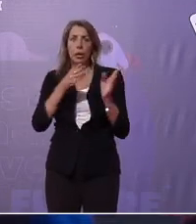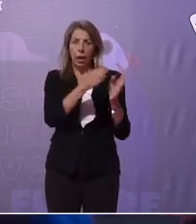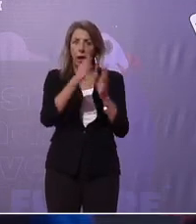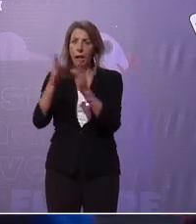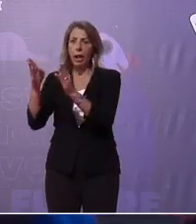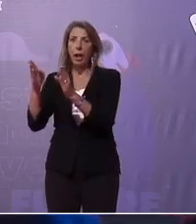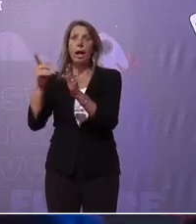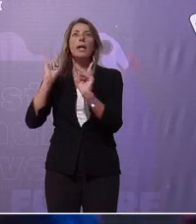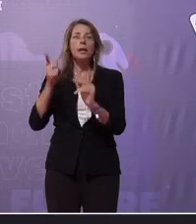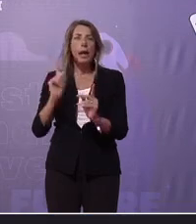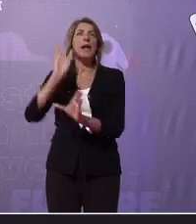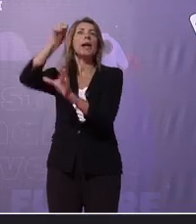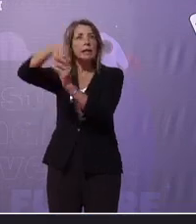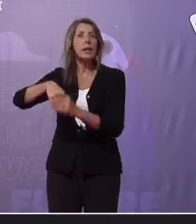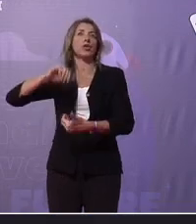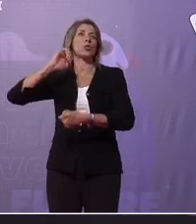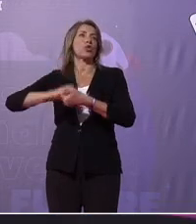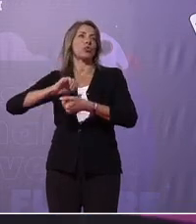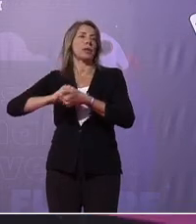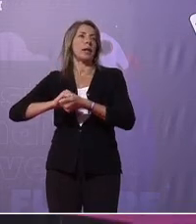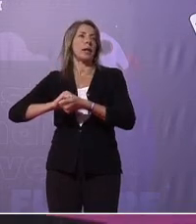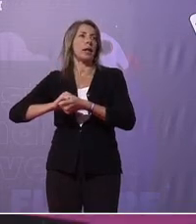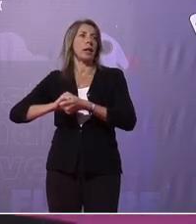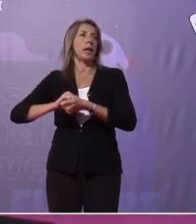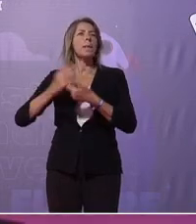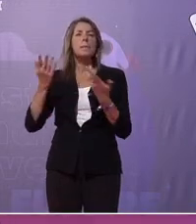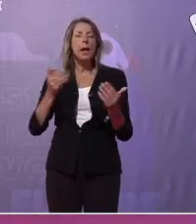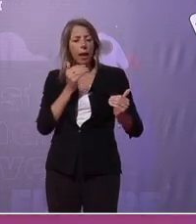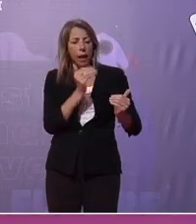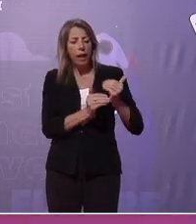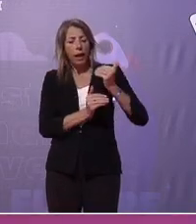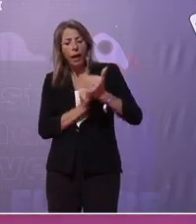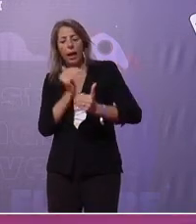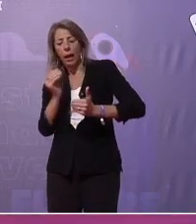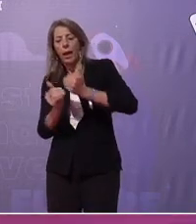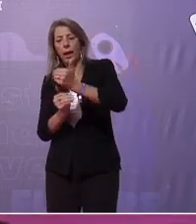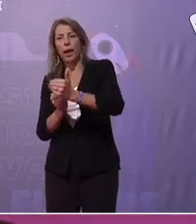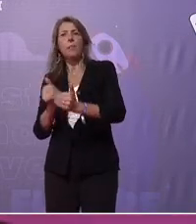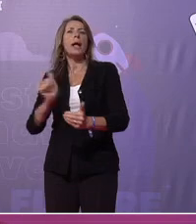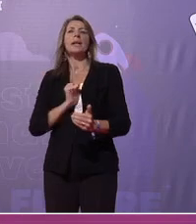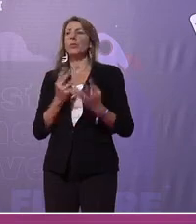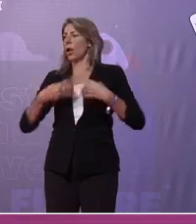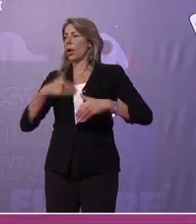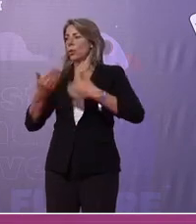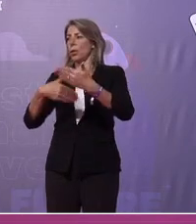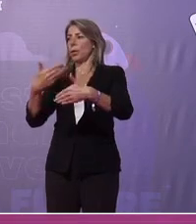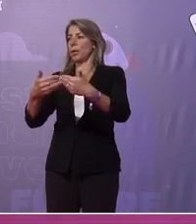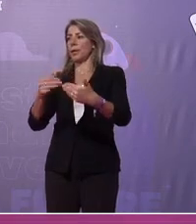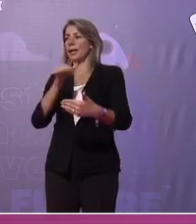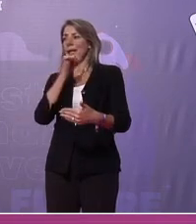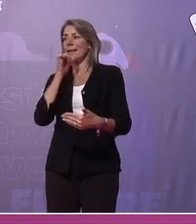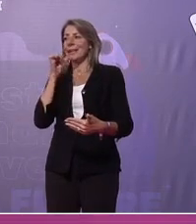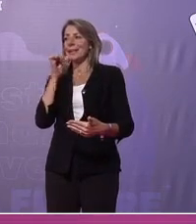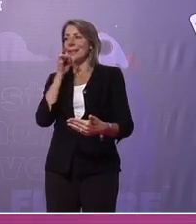pass verso la società Beh per avere per far sì che questo processo diventi un processo che vada da solo c'è bisogno di ciò che vediamo